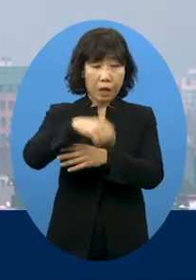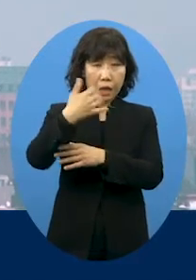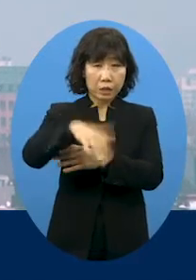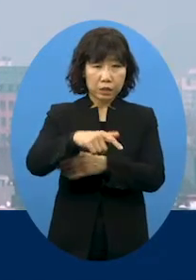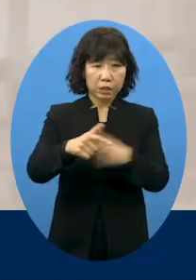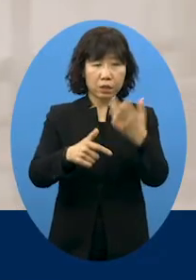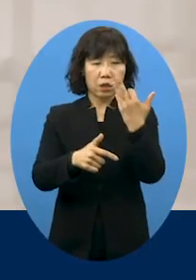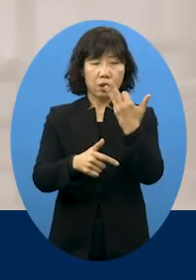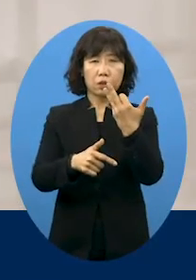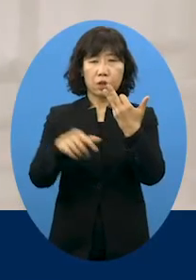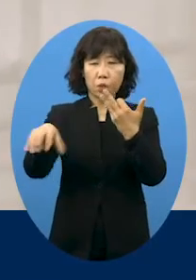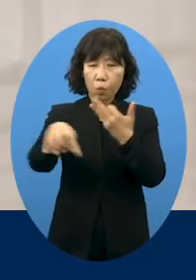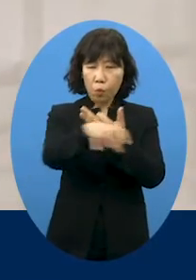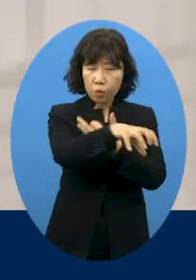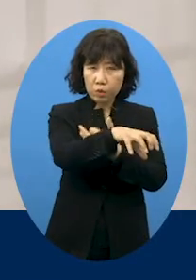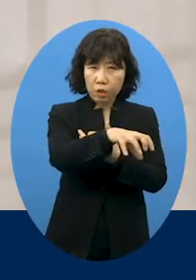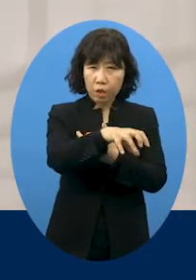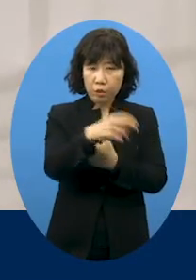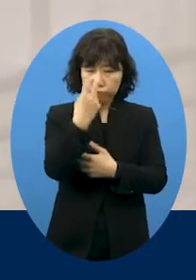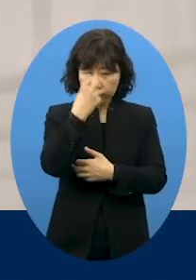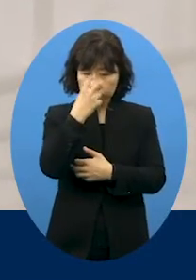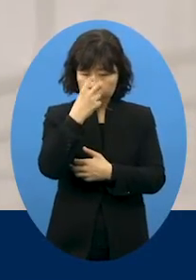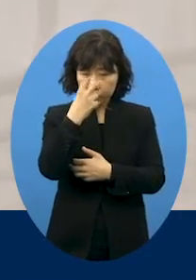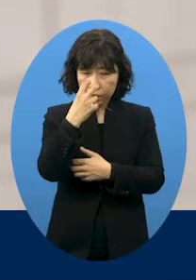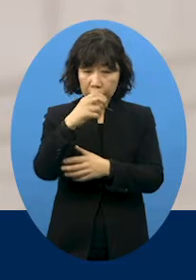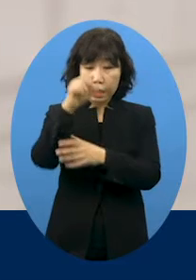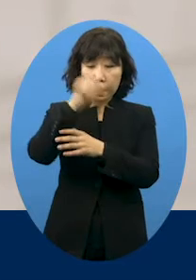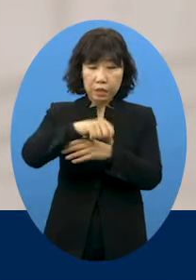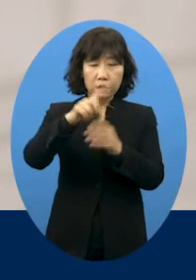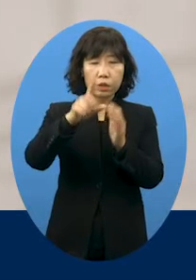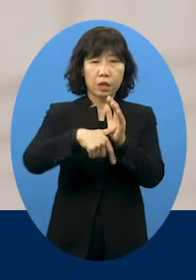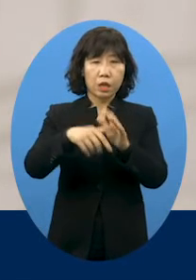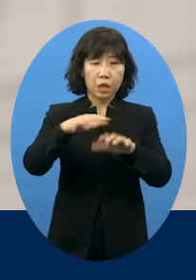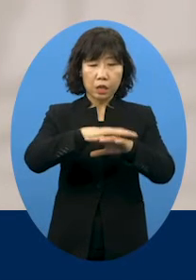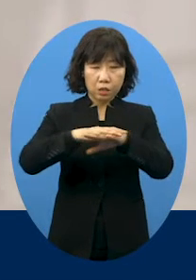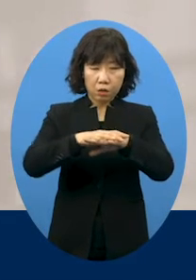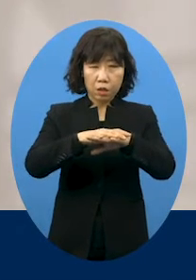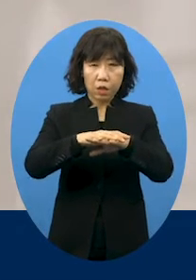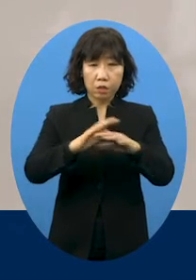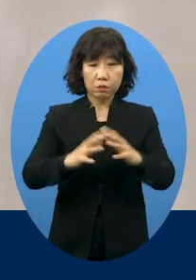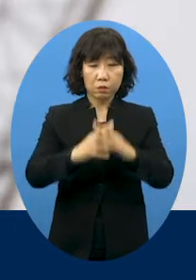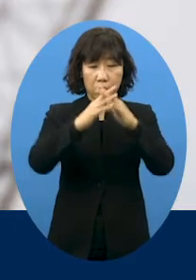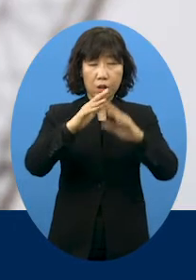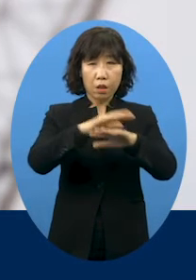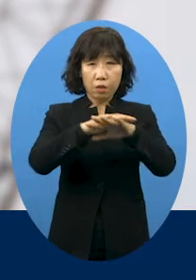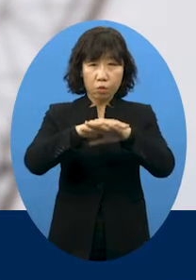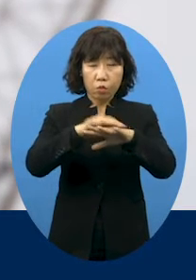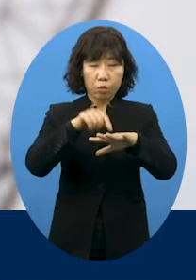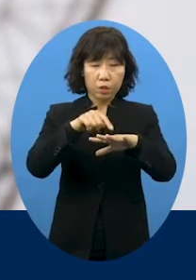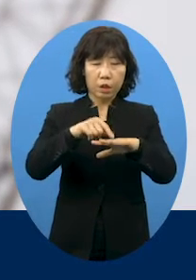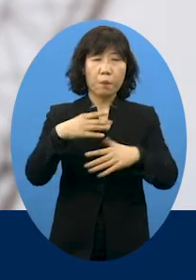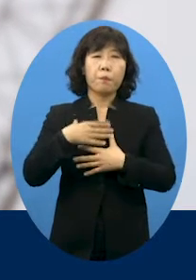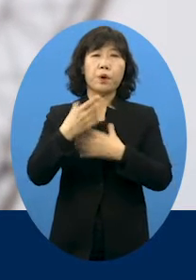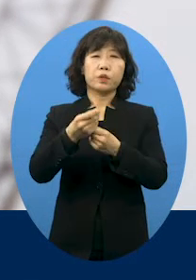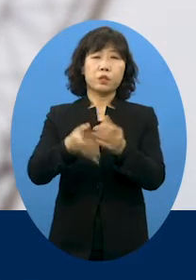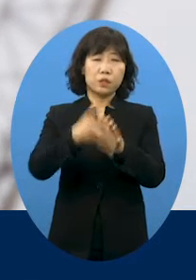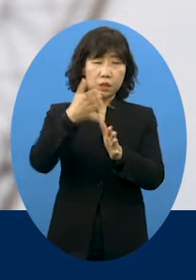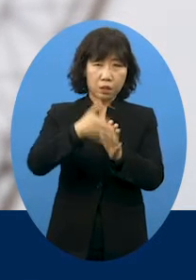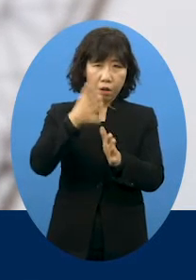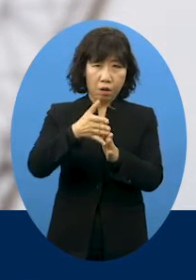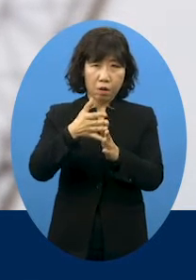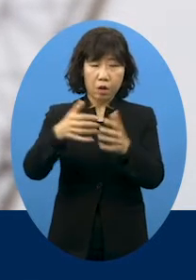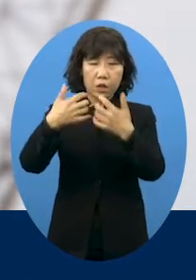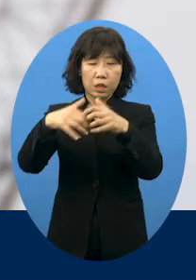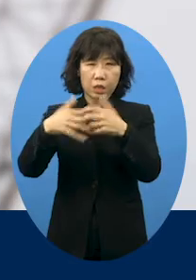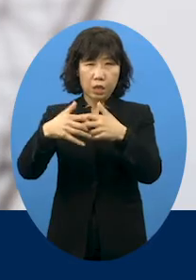있는 18개 구역을 대상으로 향후 인가 신청 시 설계도 의 경비 실내 휴게 편의시설과 냉 난방설비 등